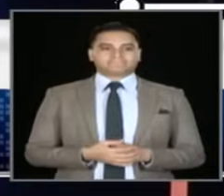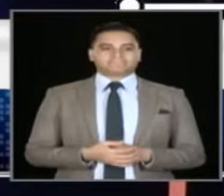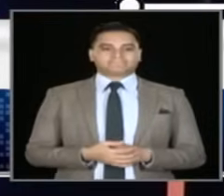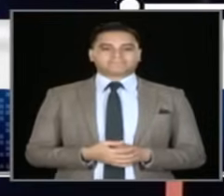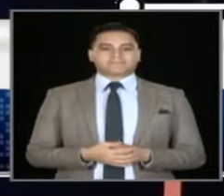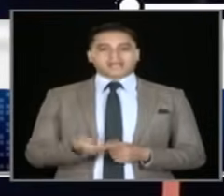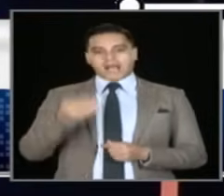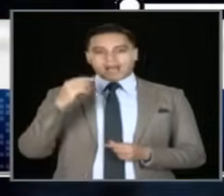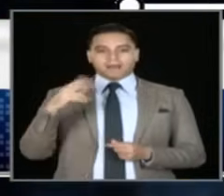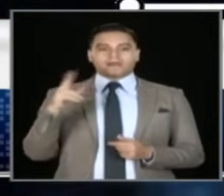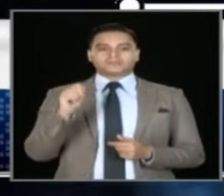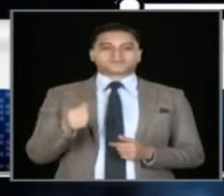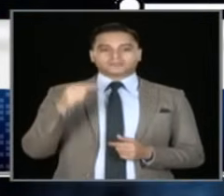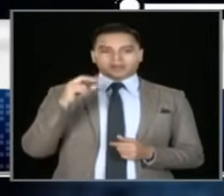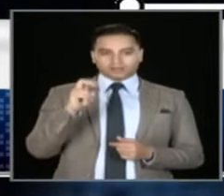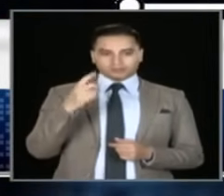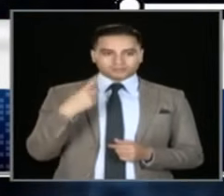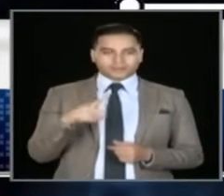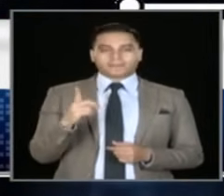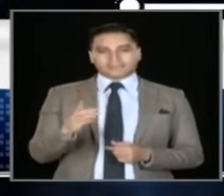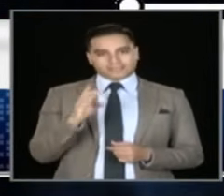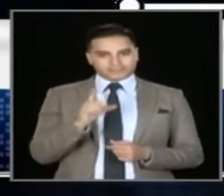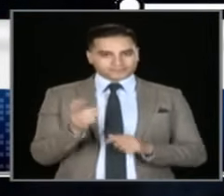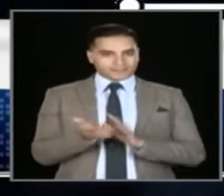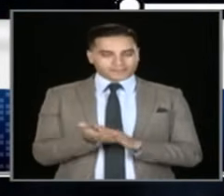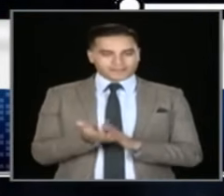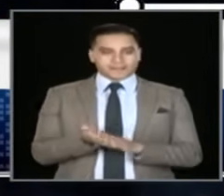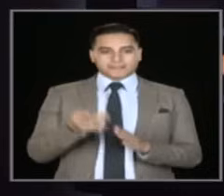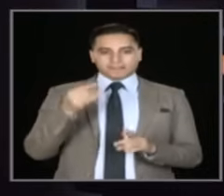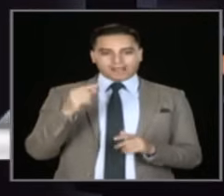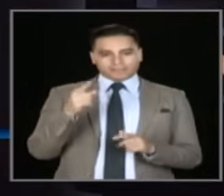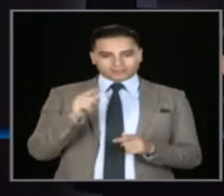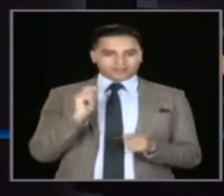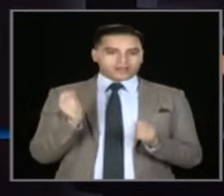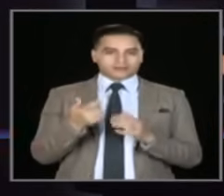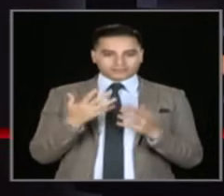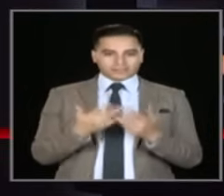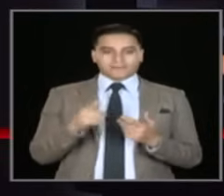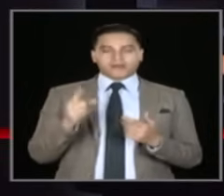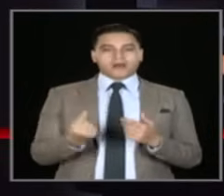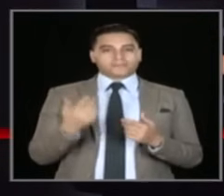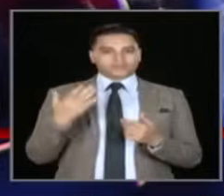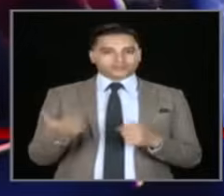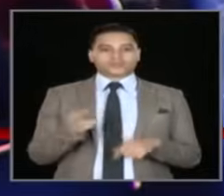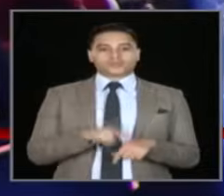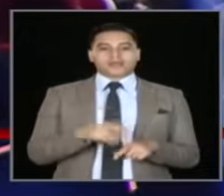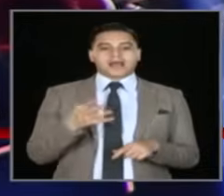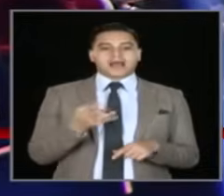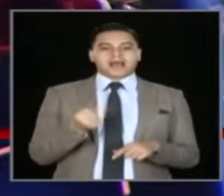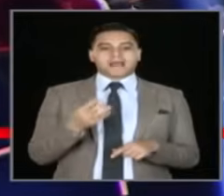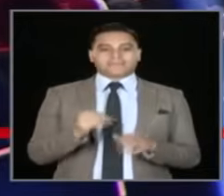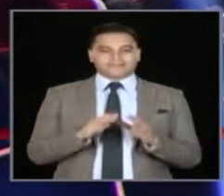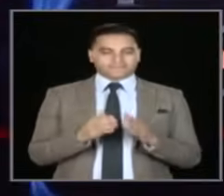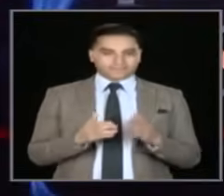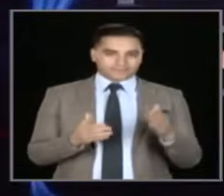أحمد الصادق طبعا هي الإجابة الصحيحة. أحمد سيد غيرت النتيجة، 15 البصمة، 40